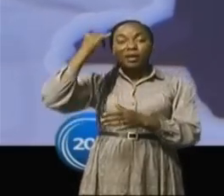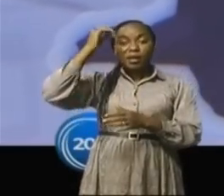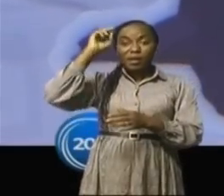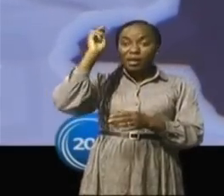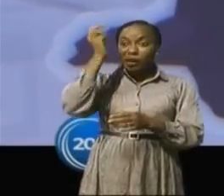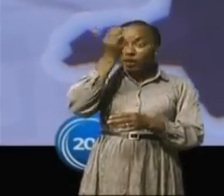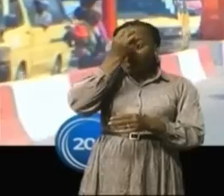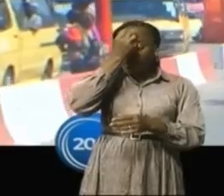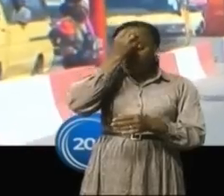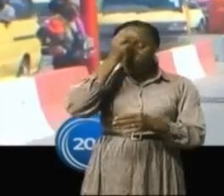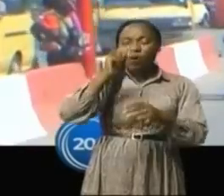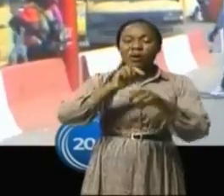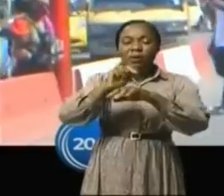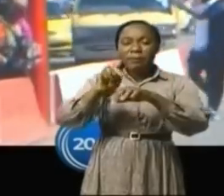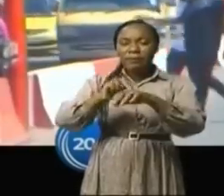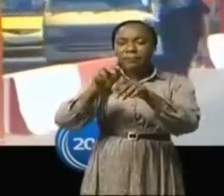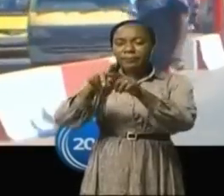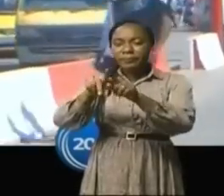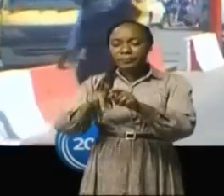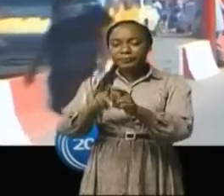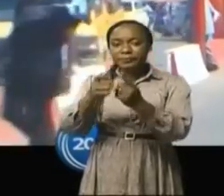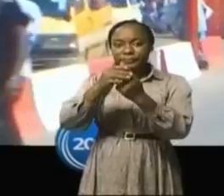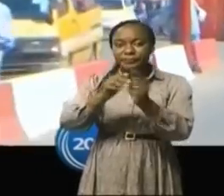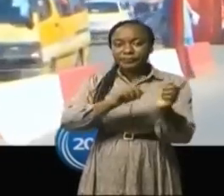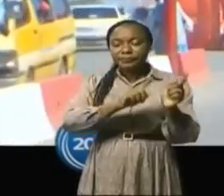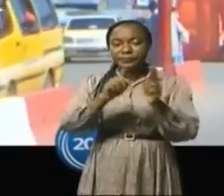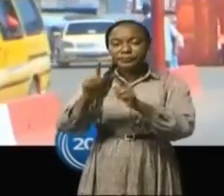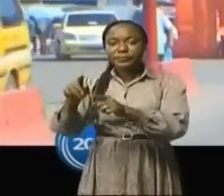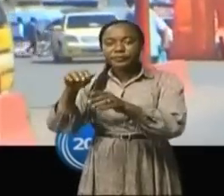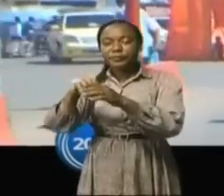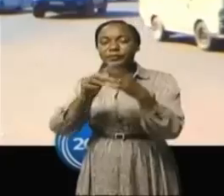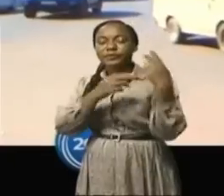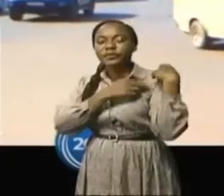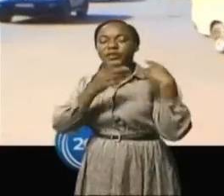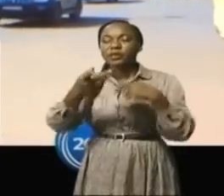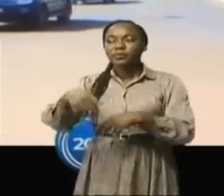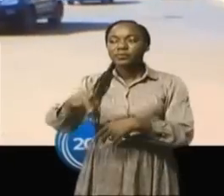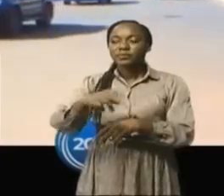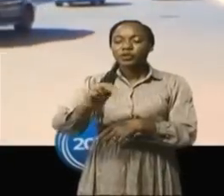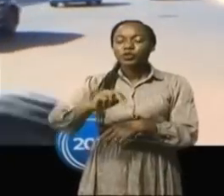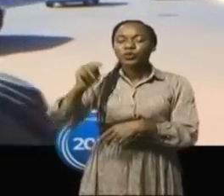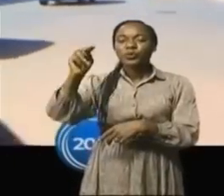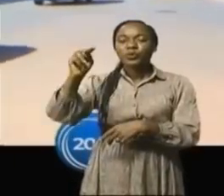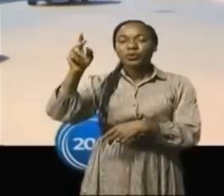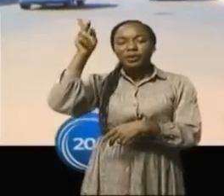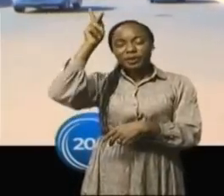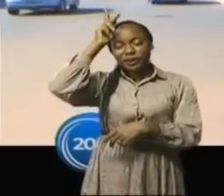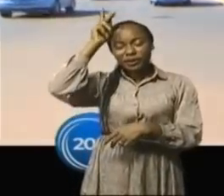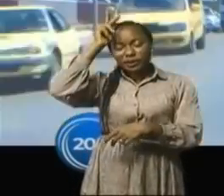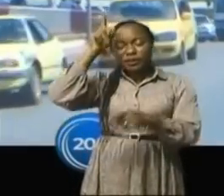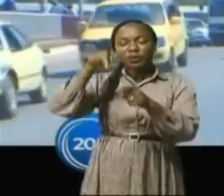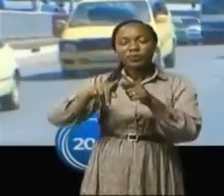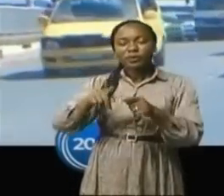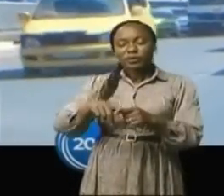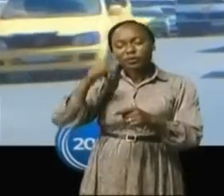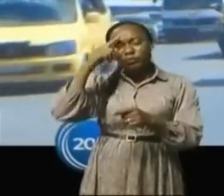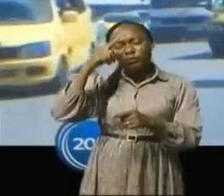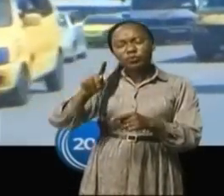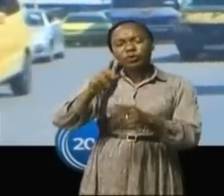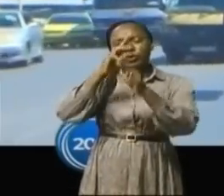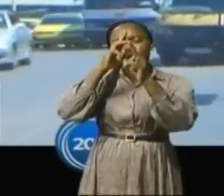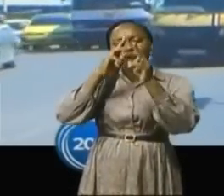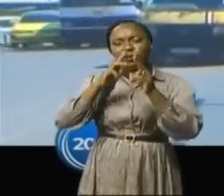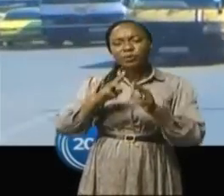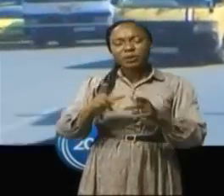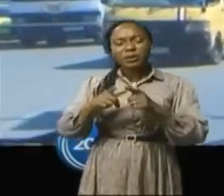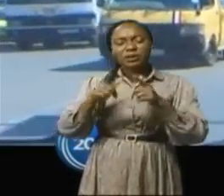Patrice Emery Lumumba sera dans quelques heures de passage dans les chefs-lieux de la province du Haut-Katanga pour des hommages grandioses prévus au